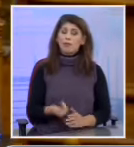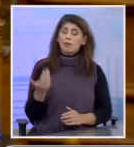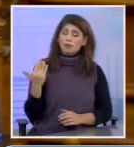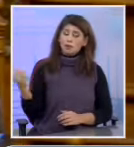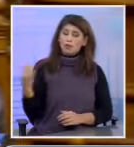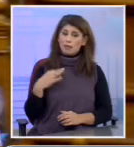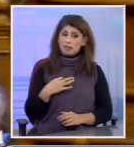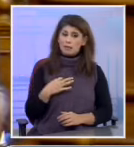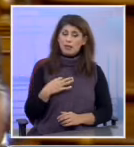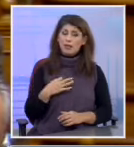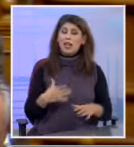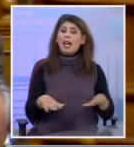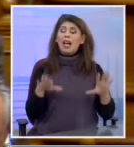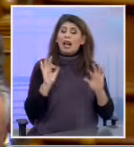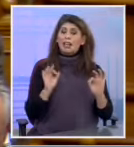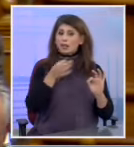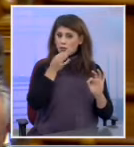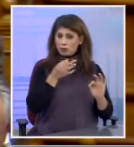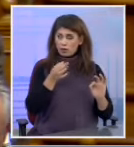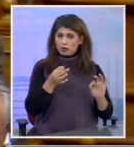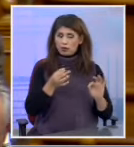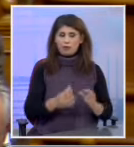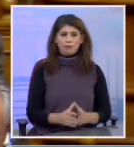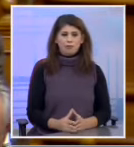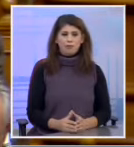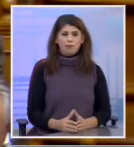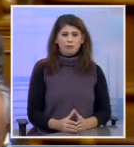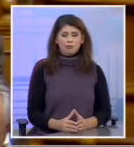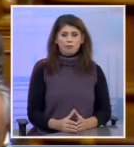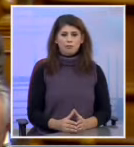αναφερθήκατε πιο πριν στην αρχική σας τοποθέτηση σε ένα